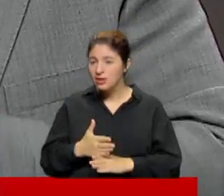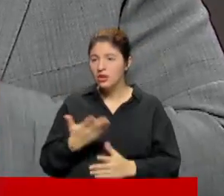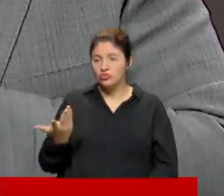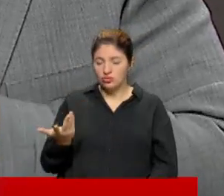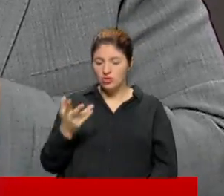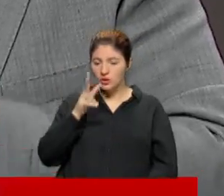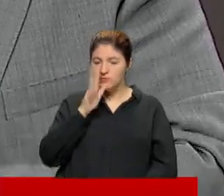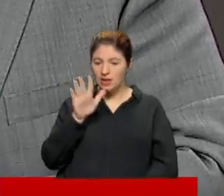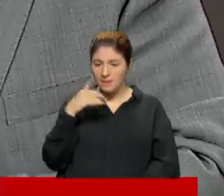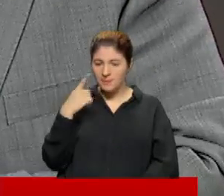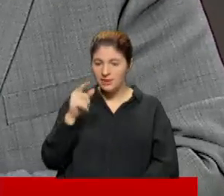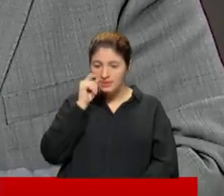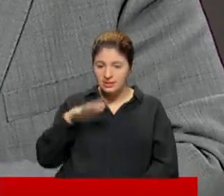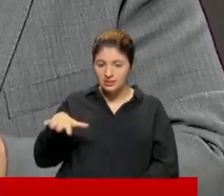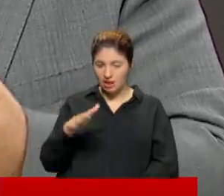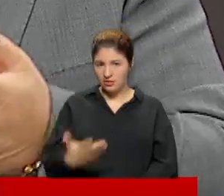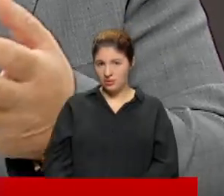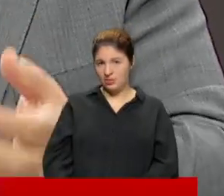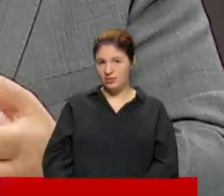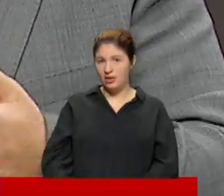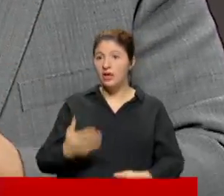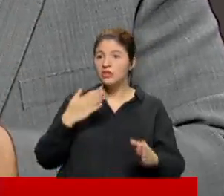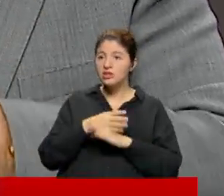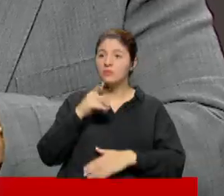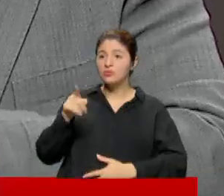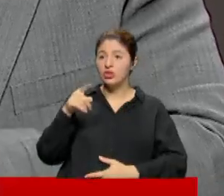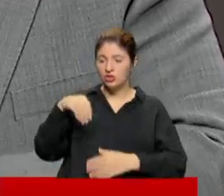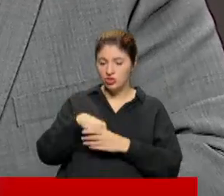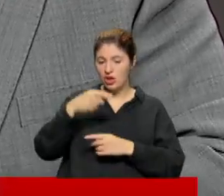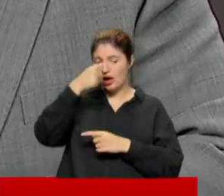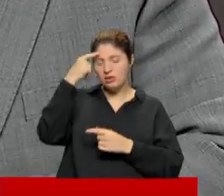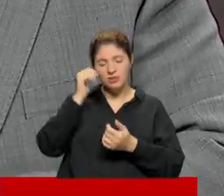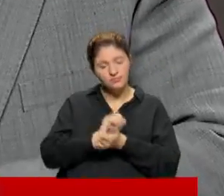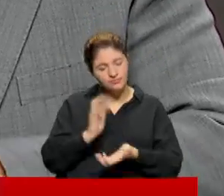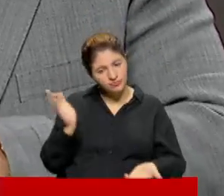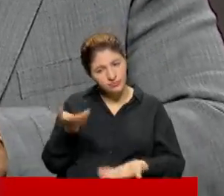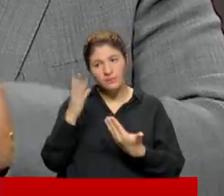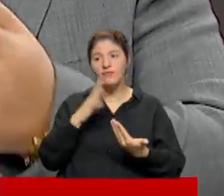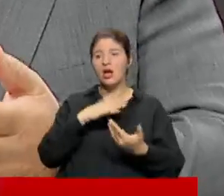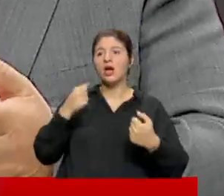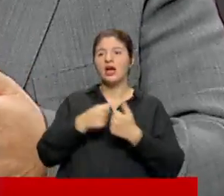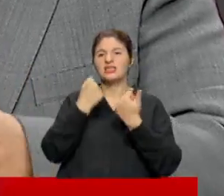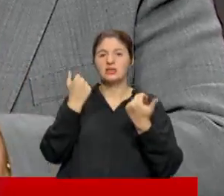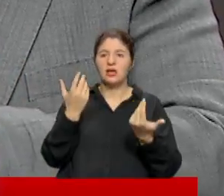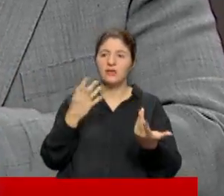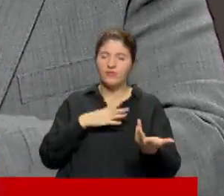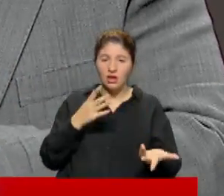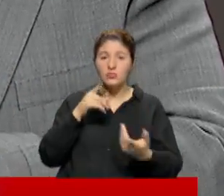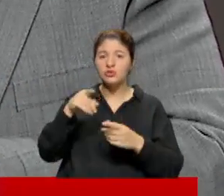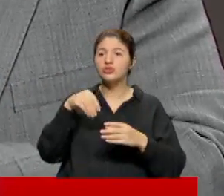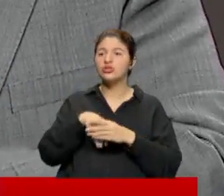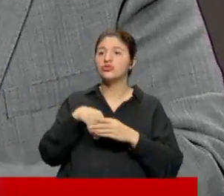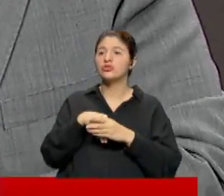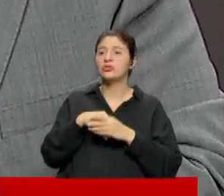yahu 350.000 insan hakikaten Bunların içinde Kader Mahkumu var Kader Mahkumu ya bunların